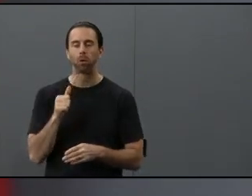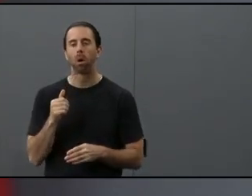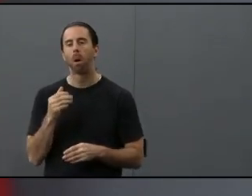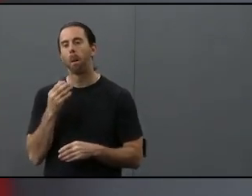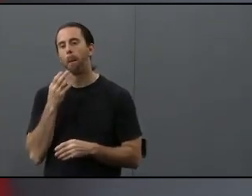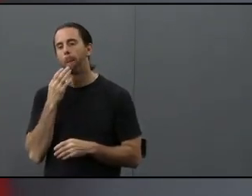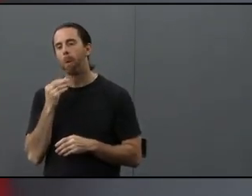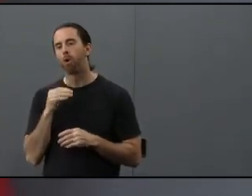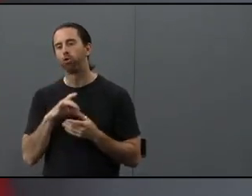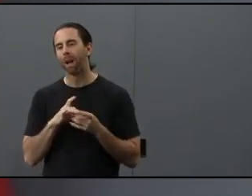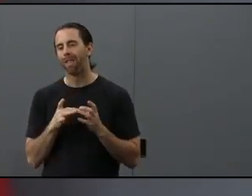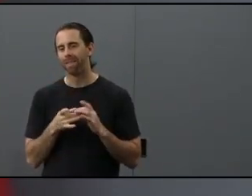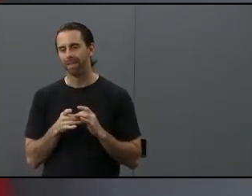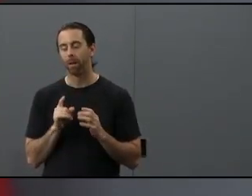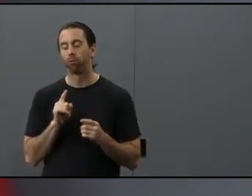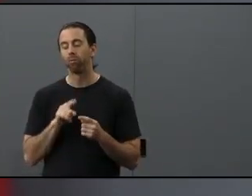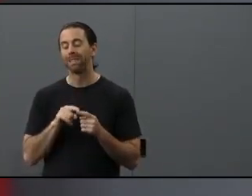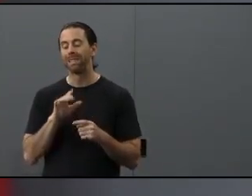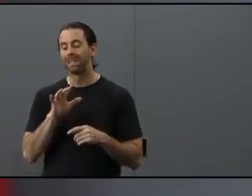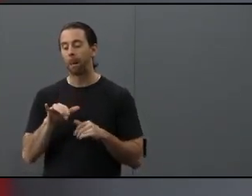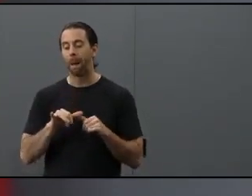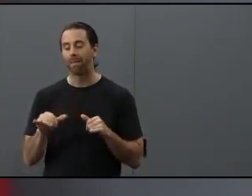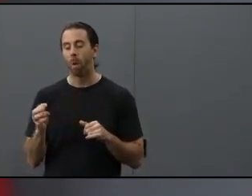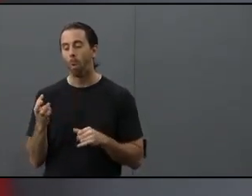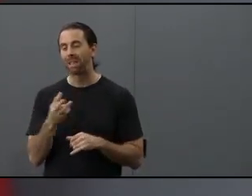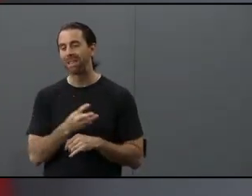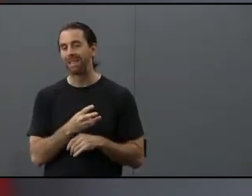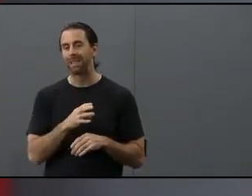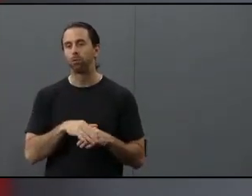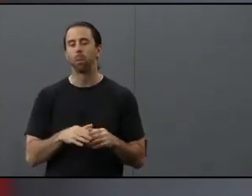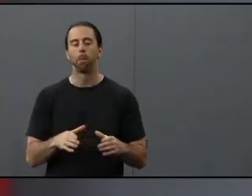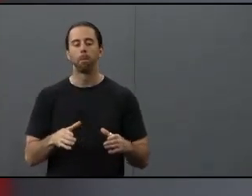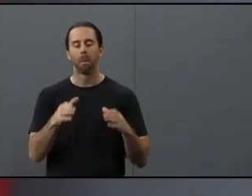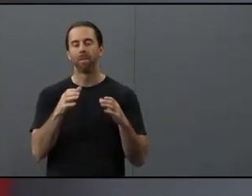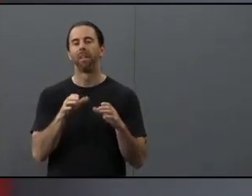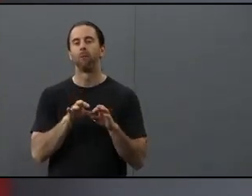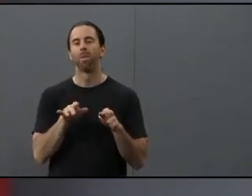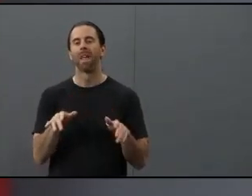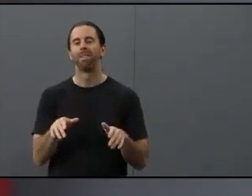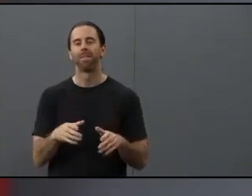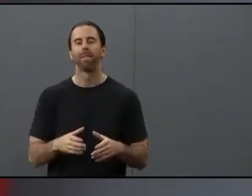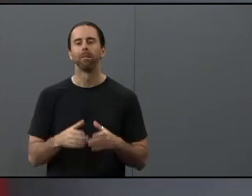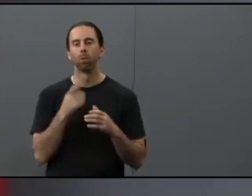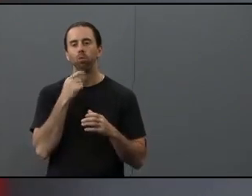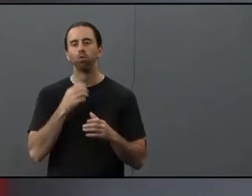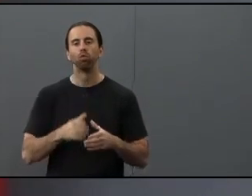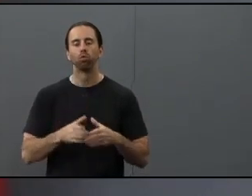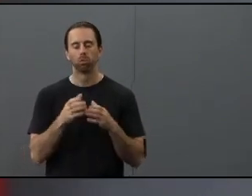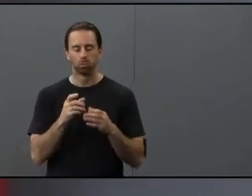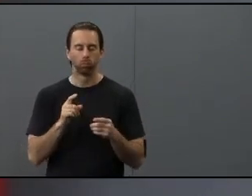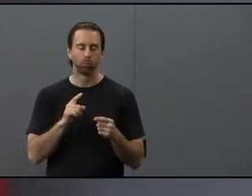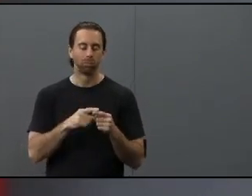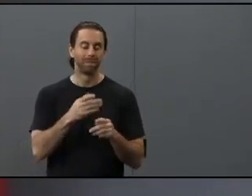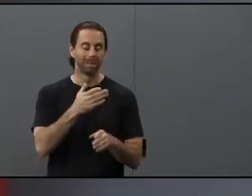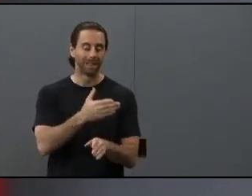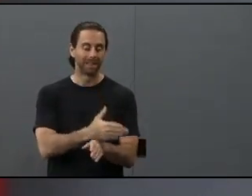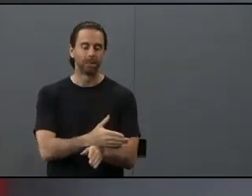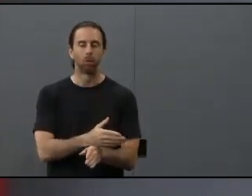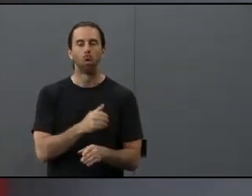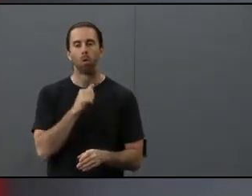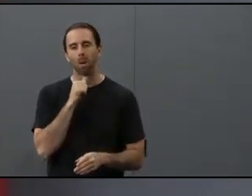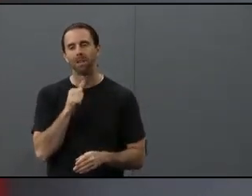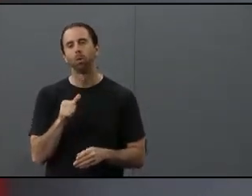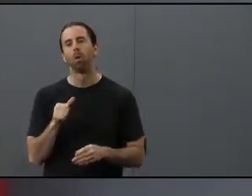beuchain jusqu'à 5 m à l'ouest de la bande Fontaine situé face à l'intersection des rues Noiseux